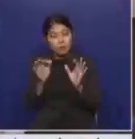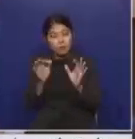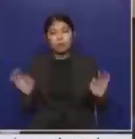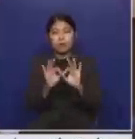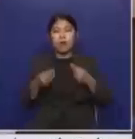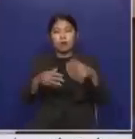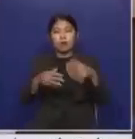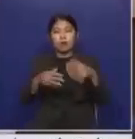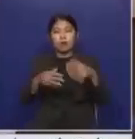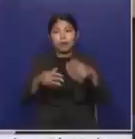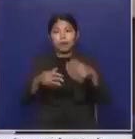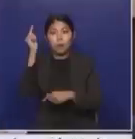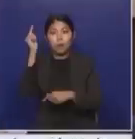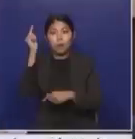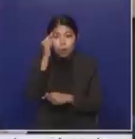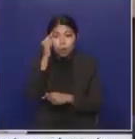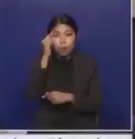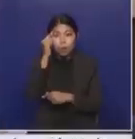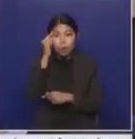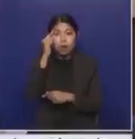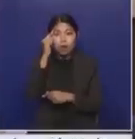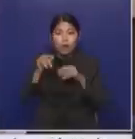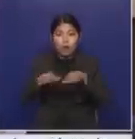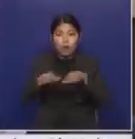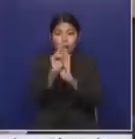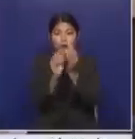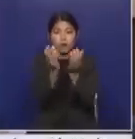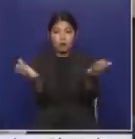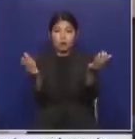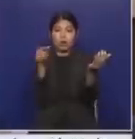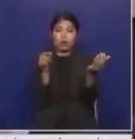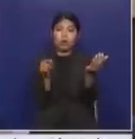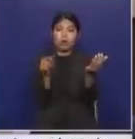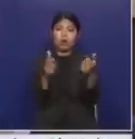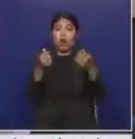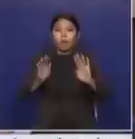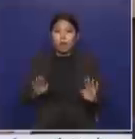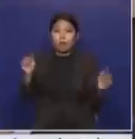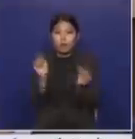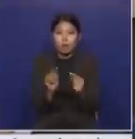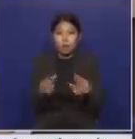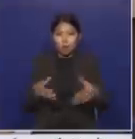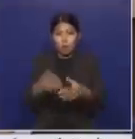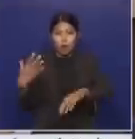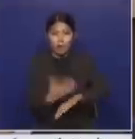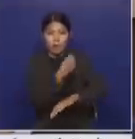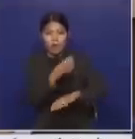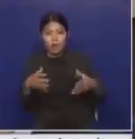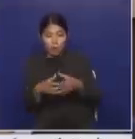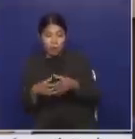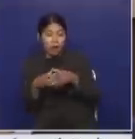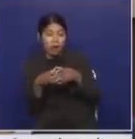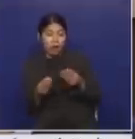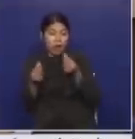ทำให้ประชาชนรู้โดยทันทีผ่านสื่อว่ารัฐธรรมนูญนี้ถูกออกแบบมาให้กับพรรคการเมืองพรรคหนึ่ง